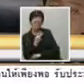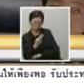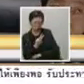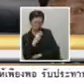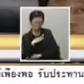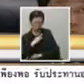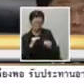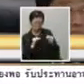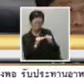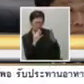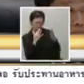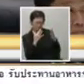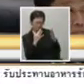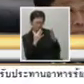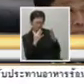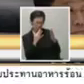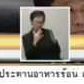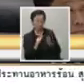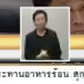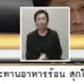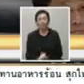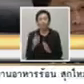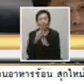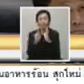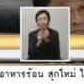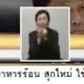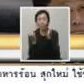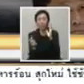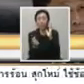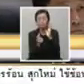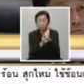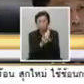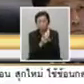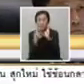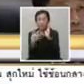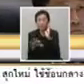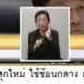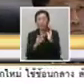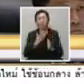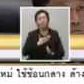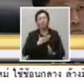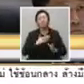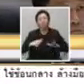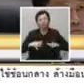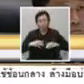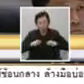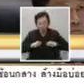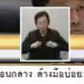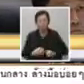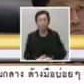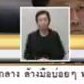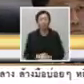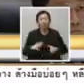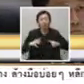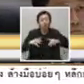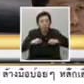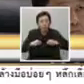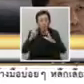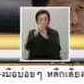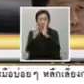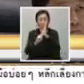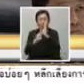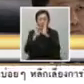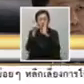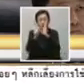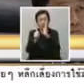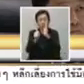ย์ครับ แต่รัฐธรรมนูญเขียนไว้อย่างนั้นนะครับเราก็ต้องยอมเพราะอะไรเพราะมันเป็นกฎหมายสูงสุดน